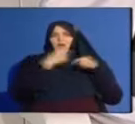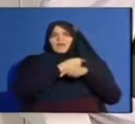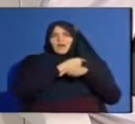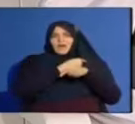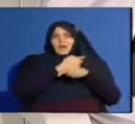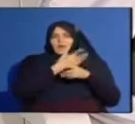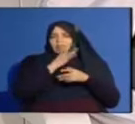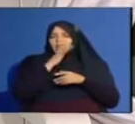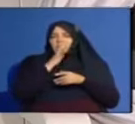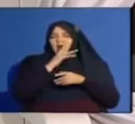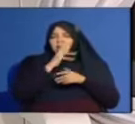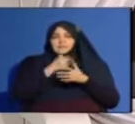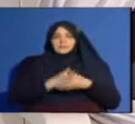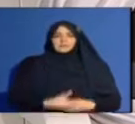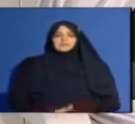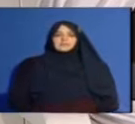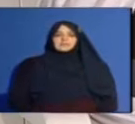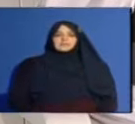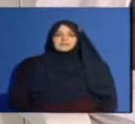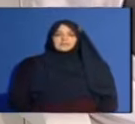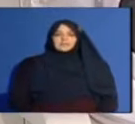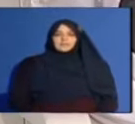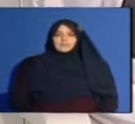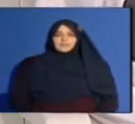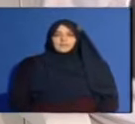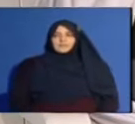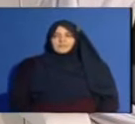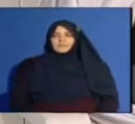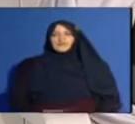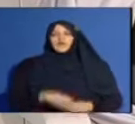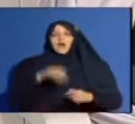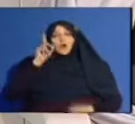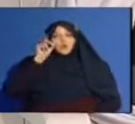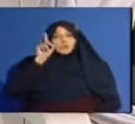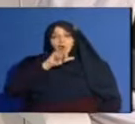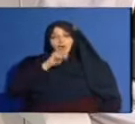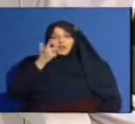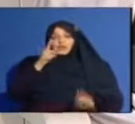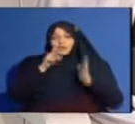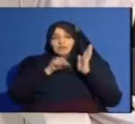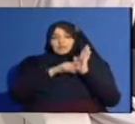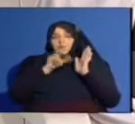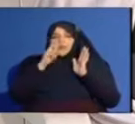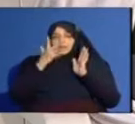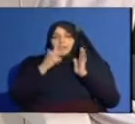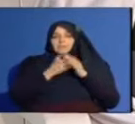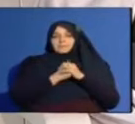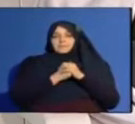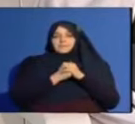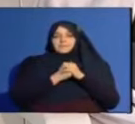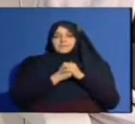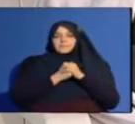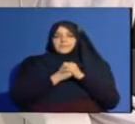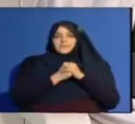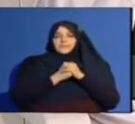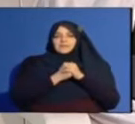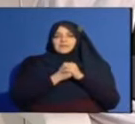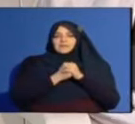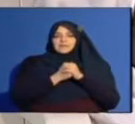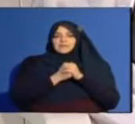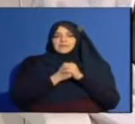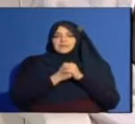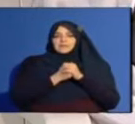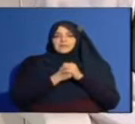من جهة قضائية في الجزائر. وكذلك في شرط آخر مهم لا